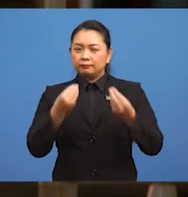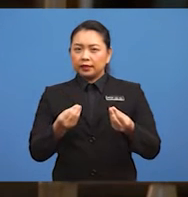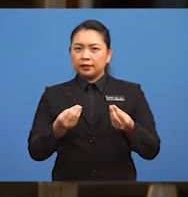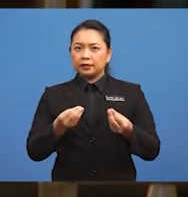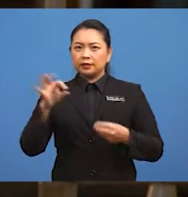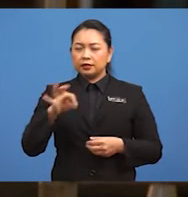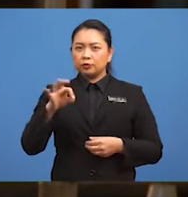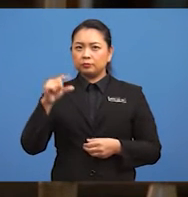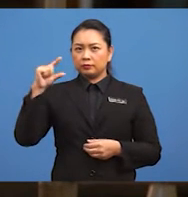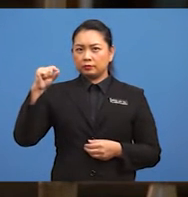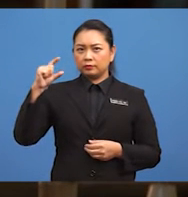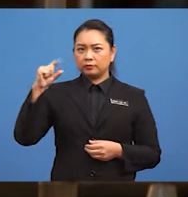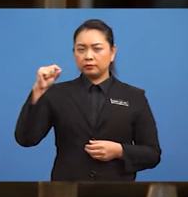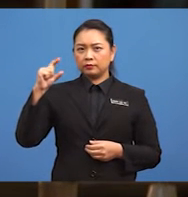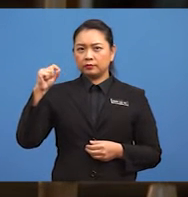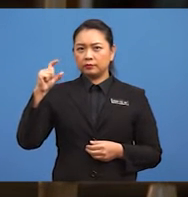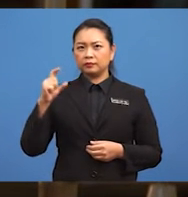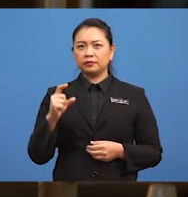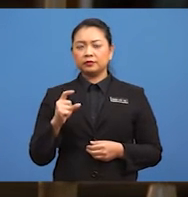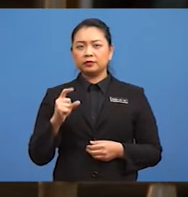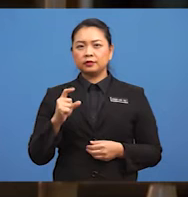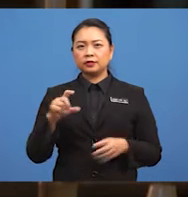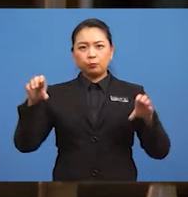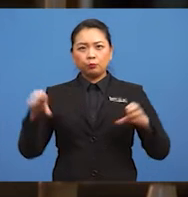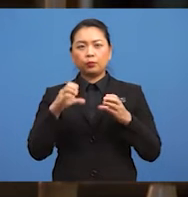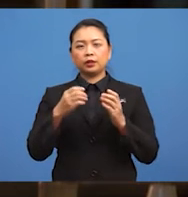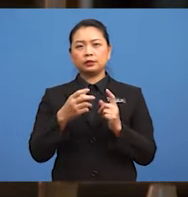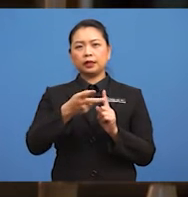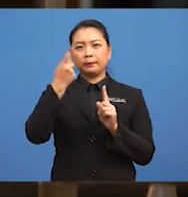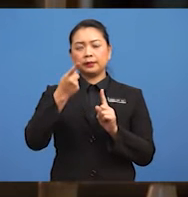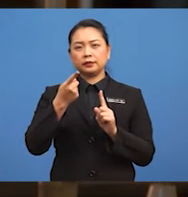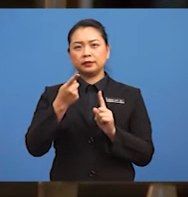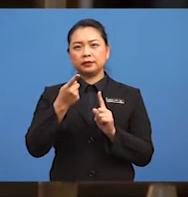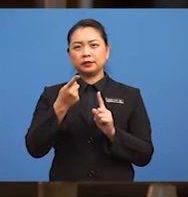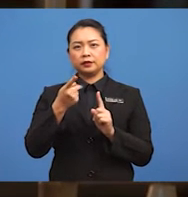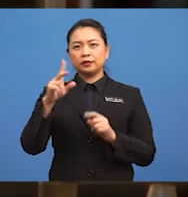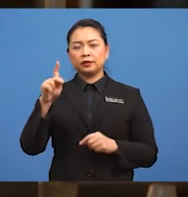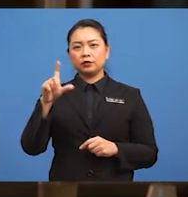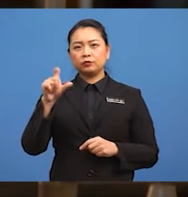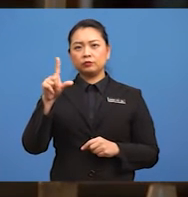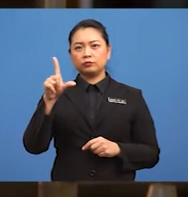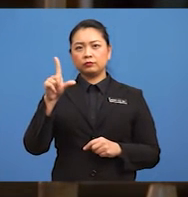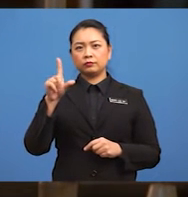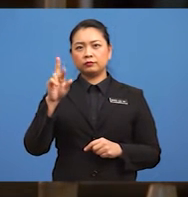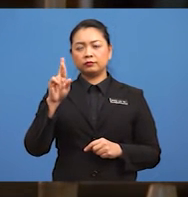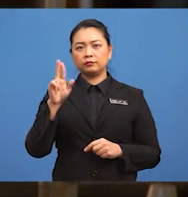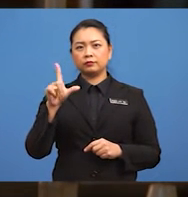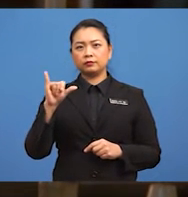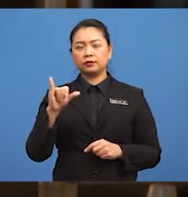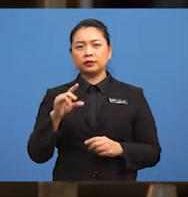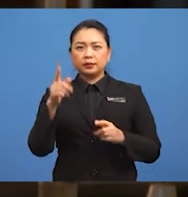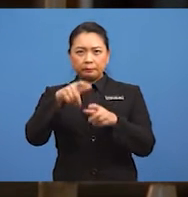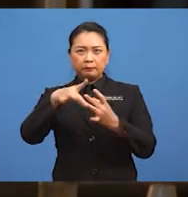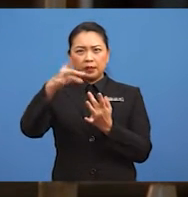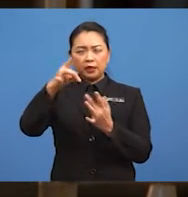peniti, pemilihan jarum peniti diperbuat daripada keluli berkilat dan pilih panjang dalam